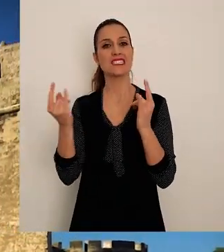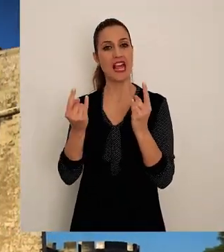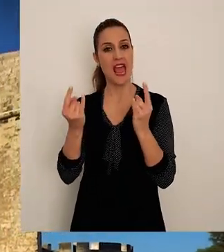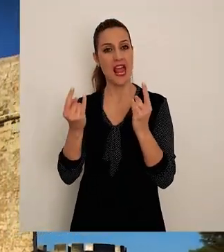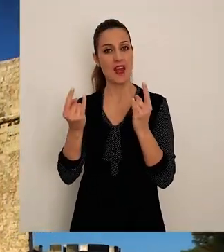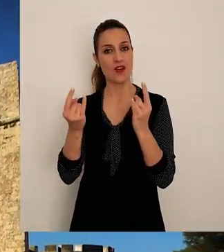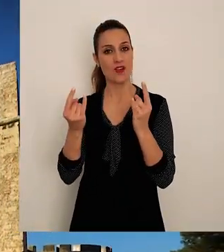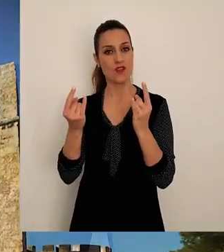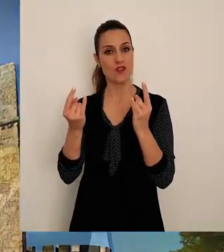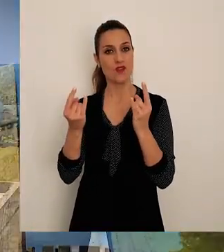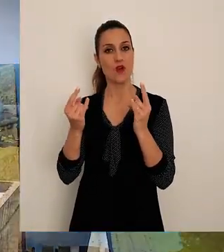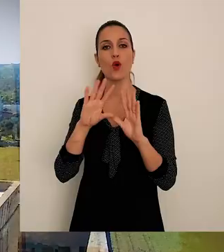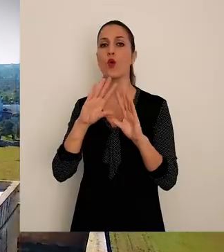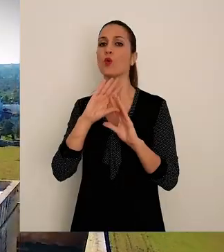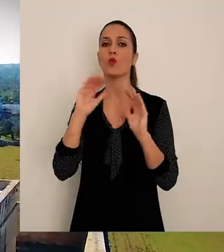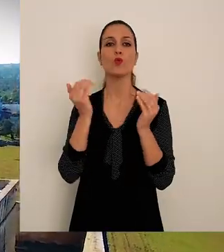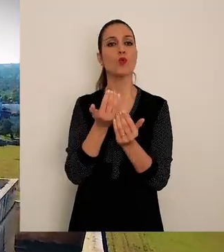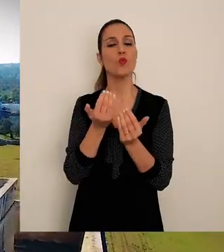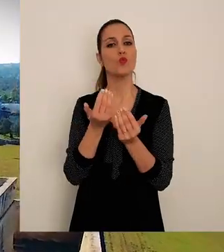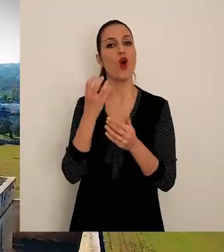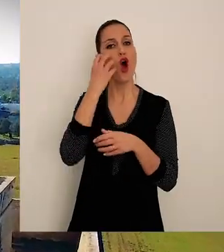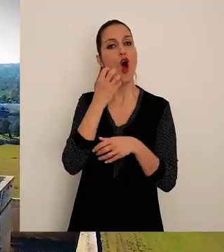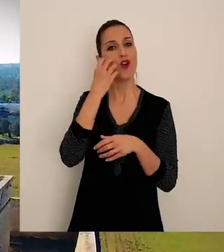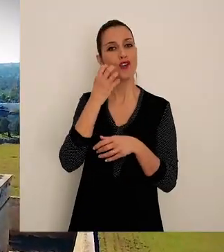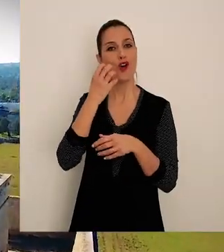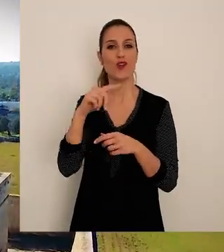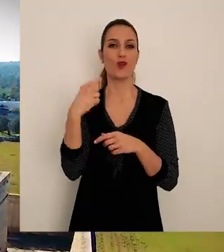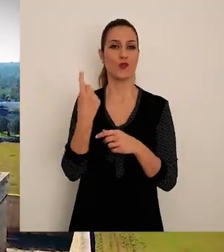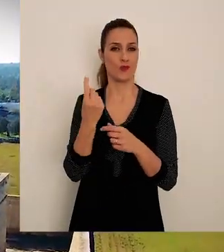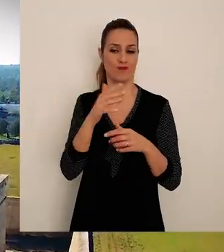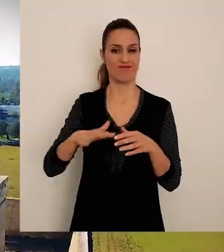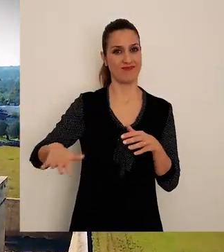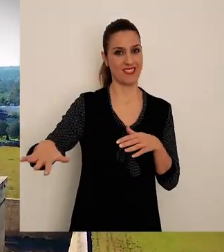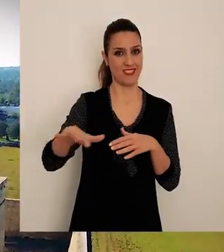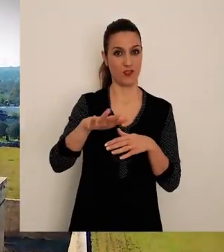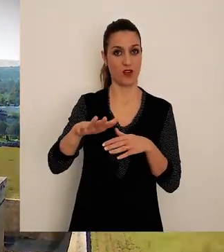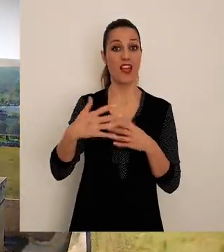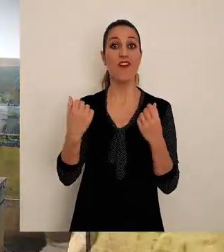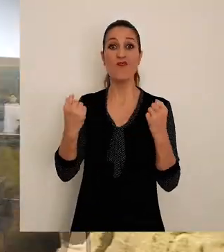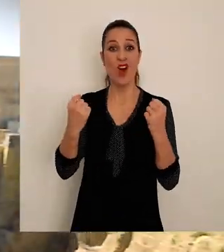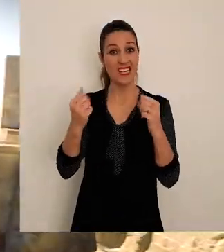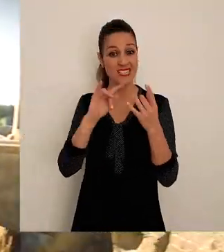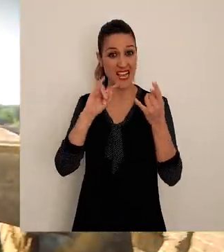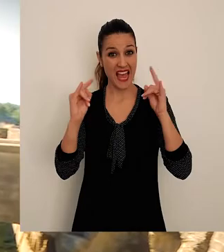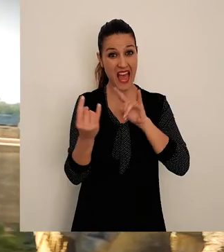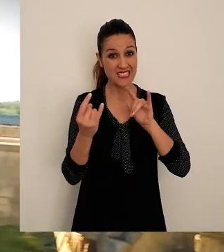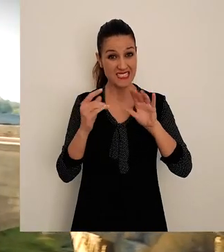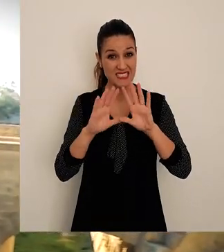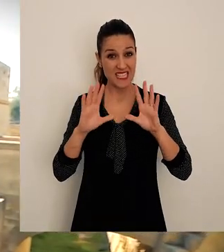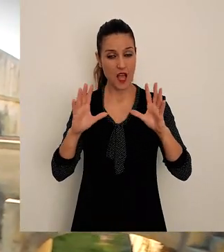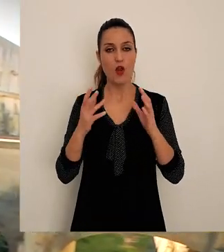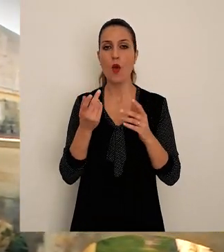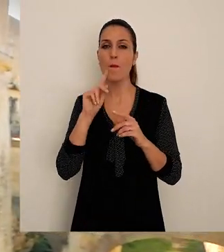delle sue genti e del territorio circostante. Questa poderosa fortezza militare risulta tra le